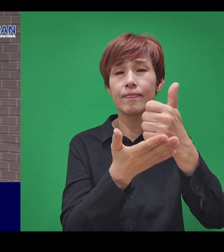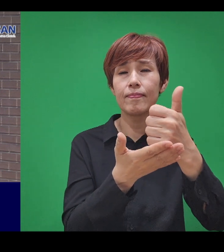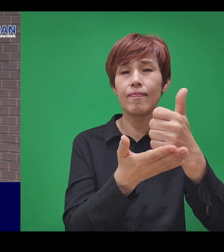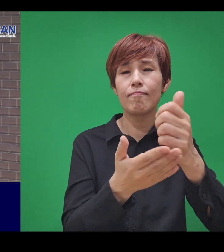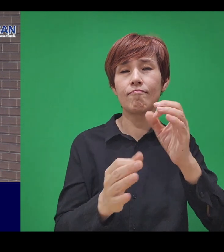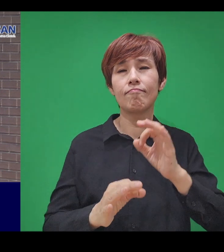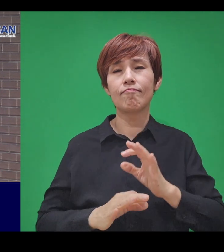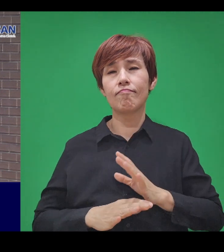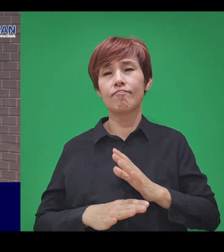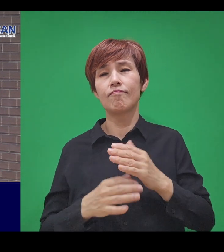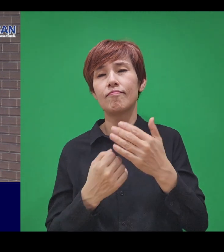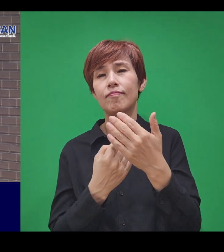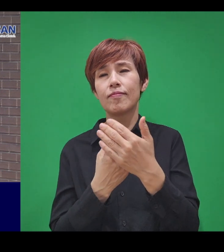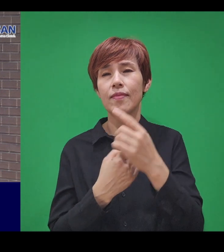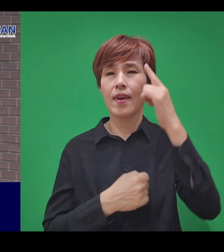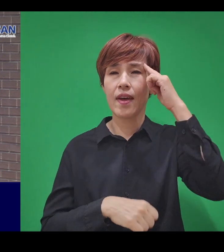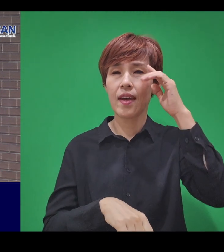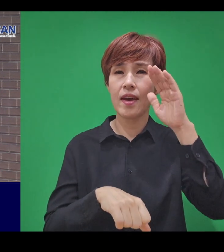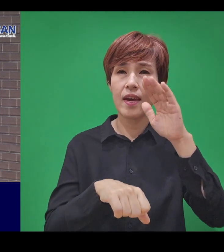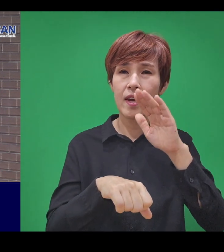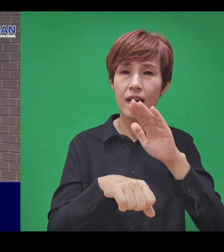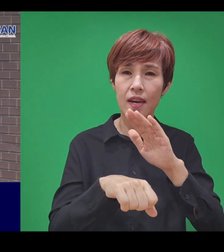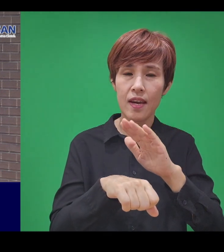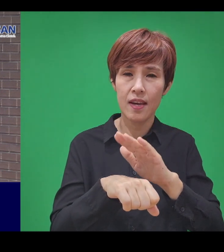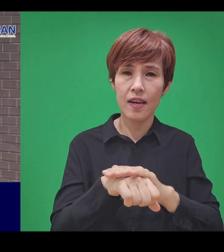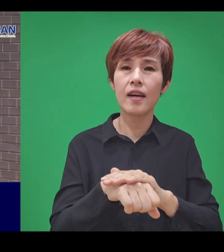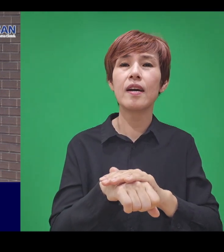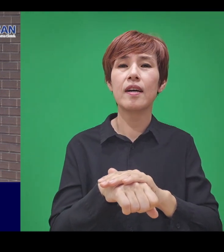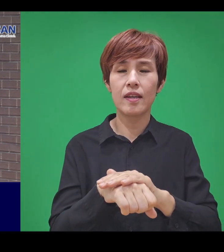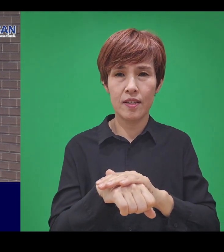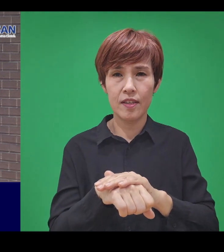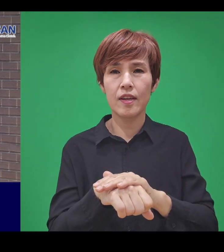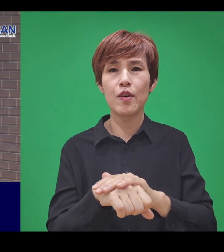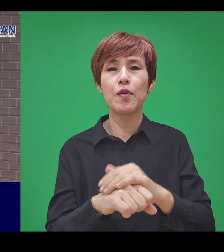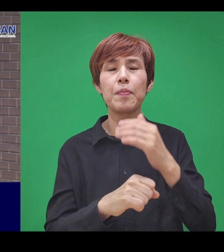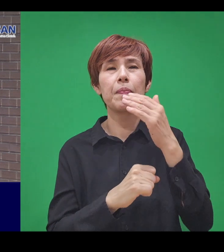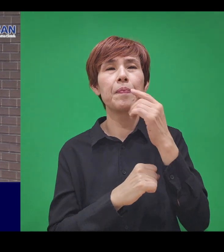하나님의 놀라운 지혜,